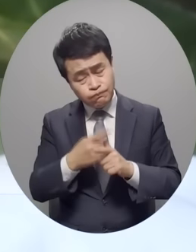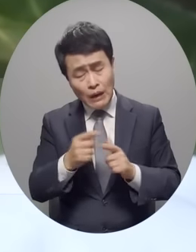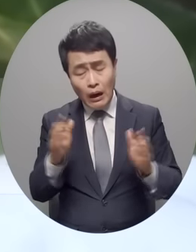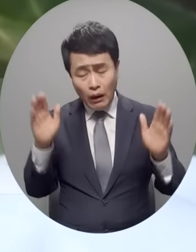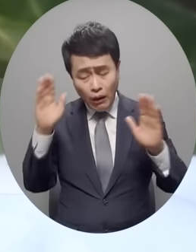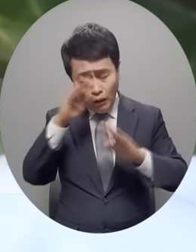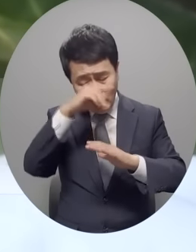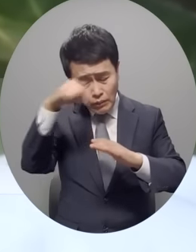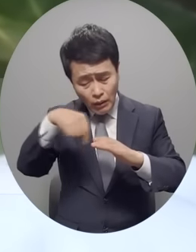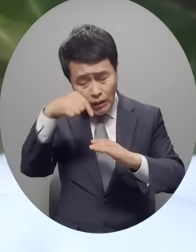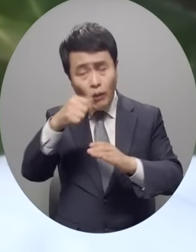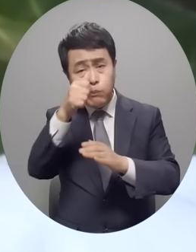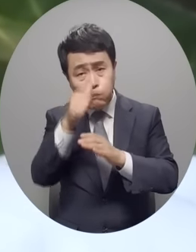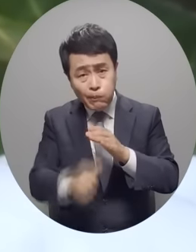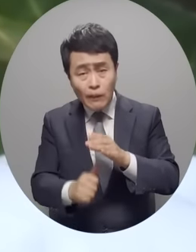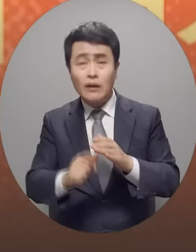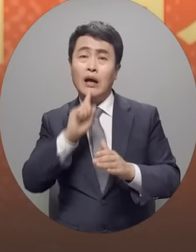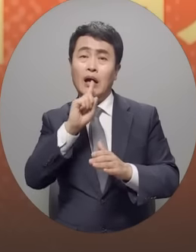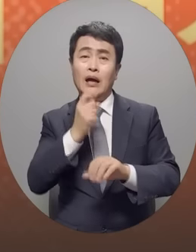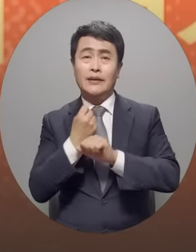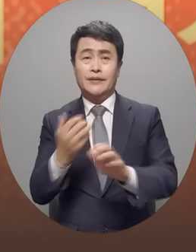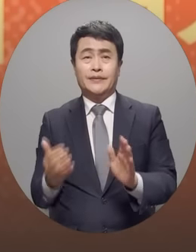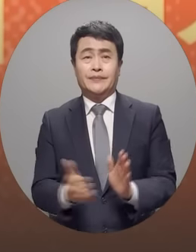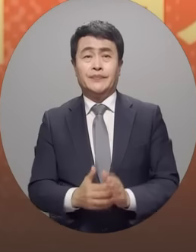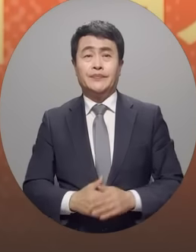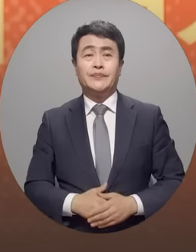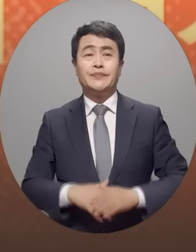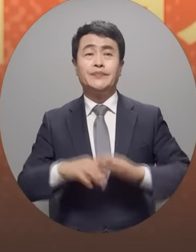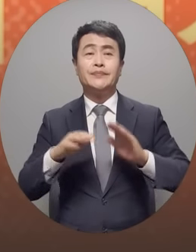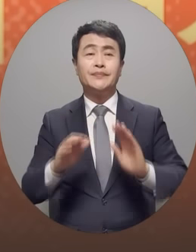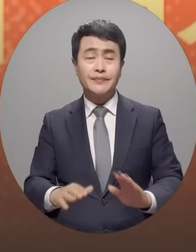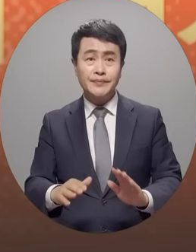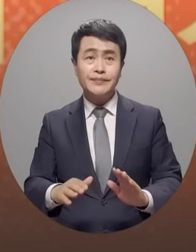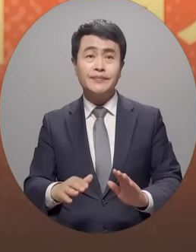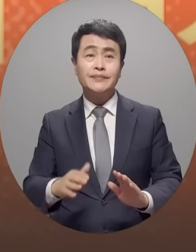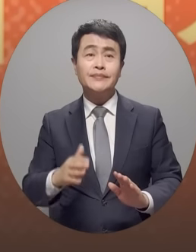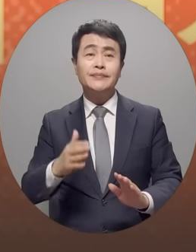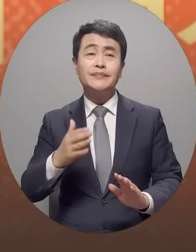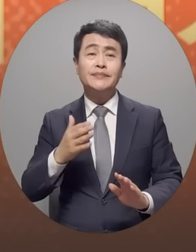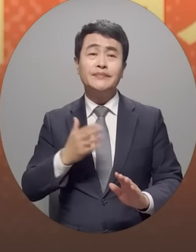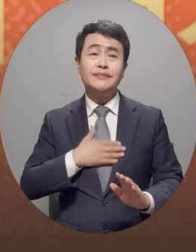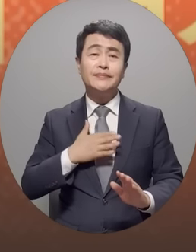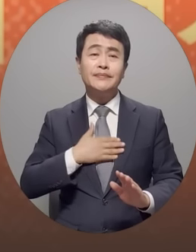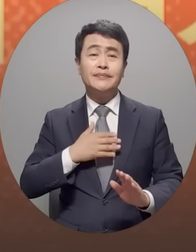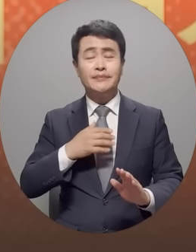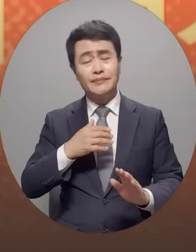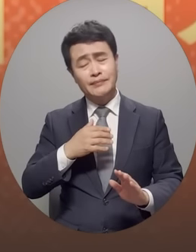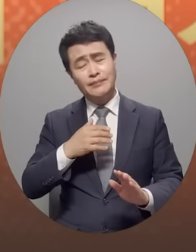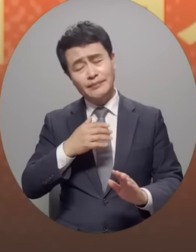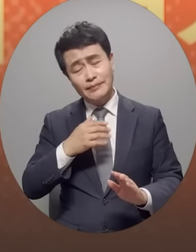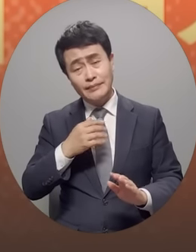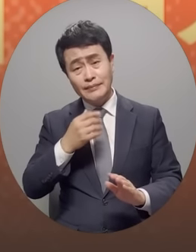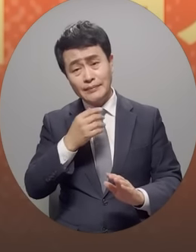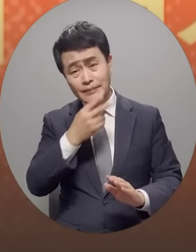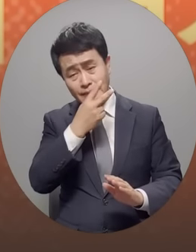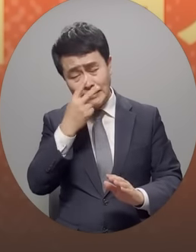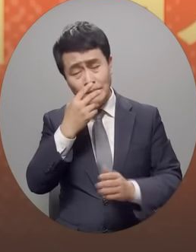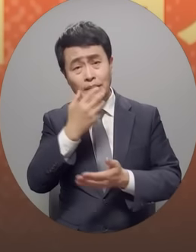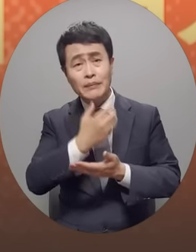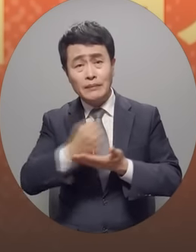터널에 남겨졌다고 심경을 전해왔습니다. 그들은 나의 눈에서 잠을 빼앗아갔고 너의